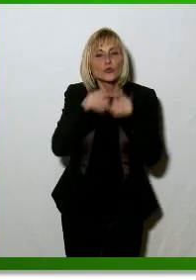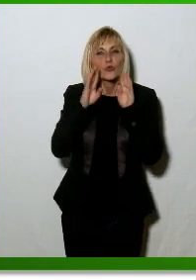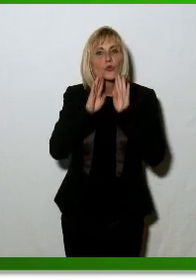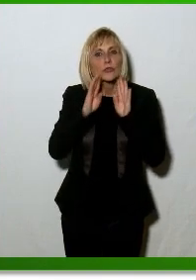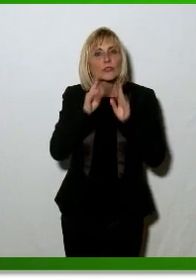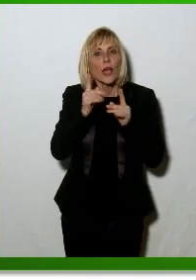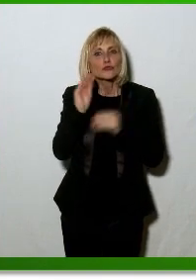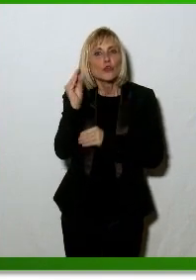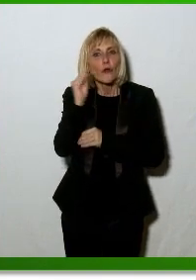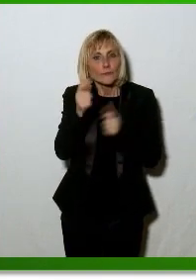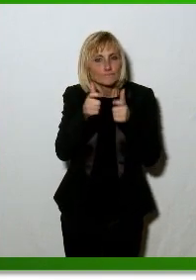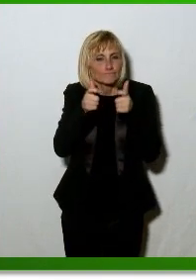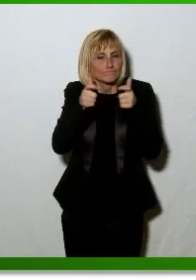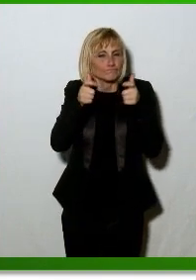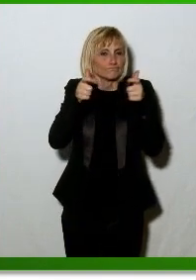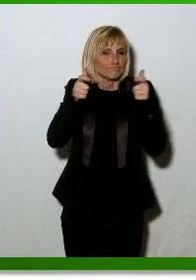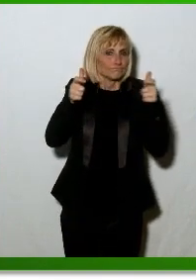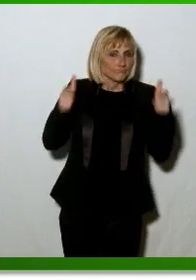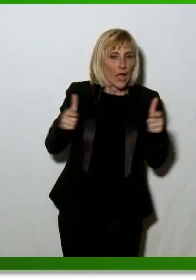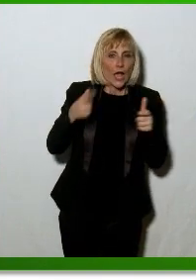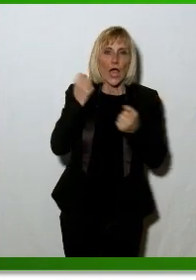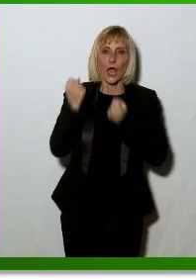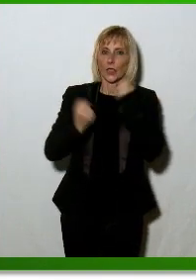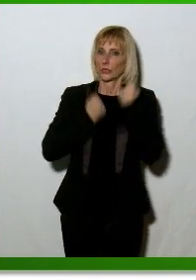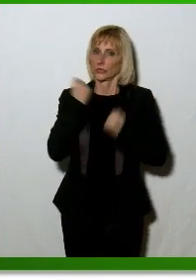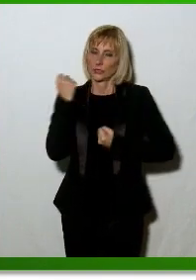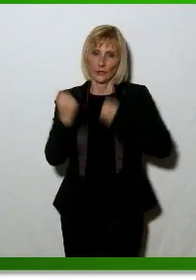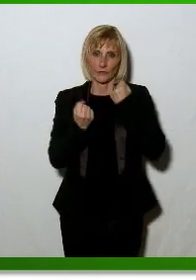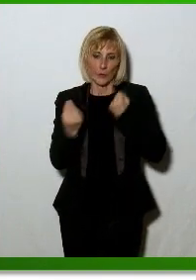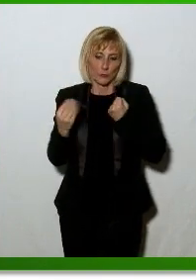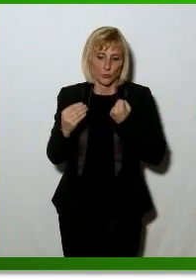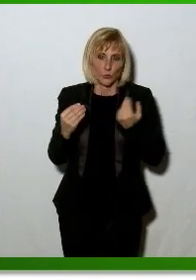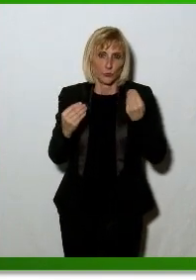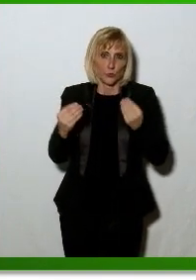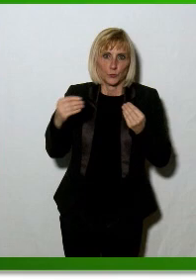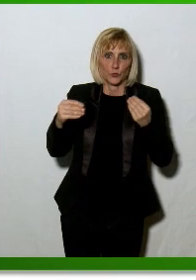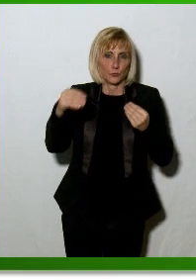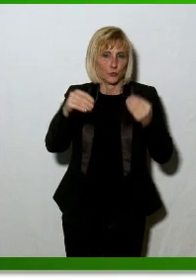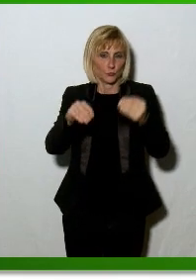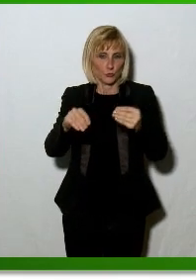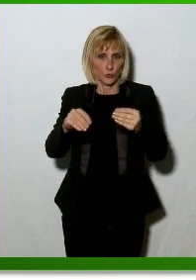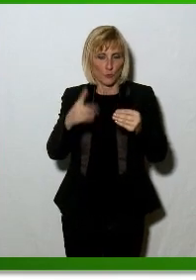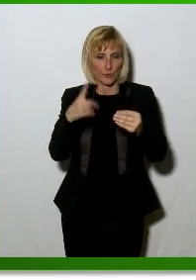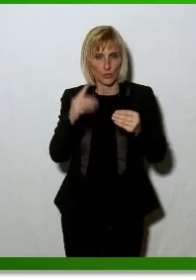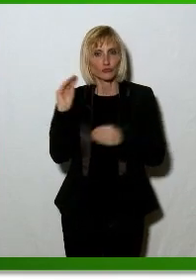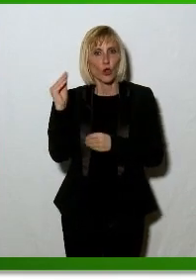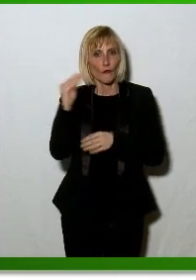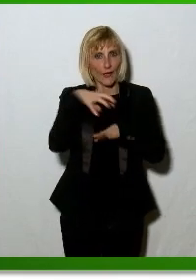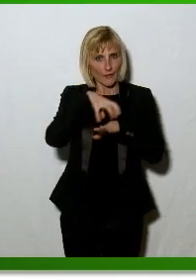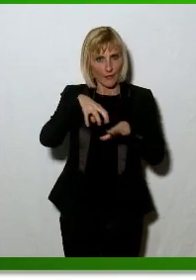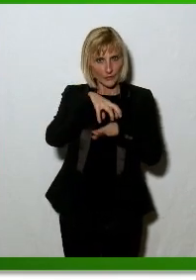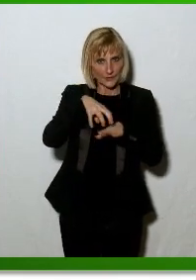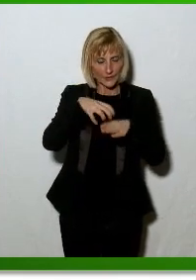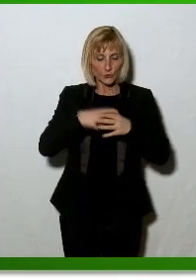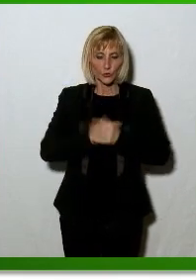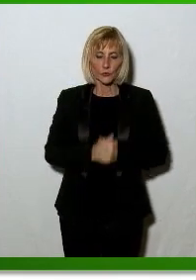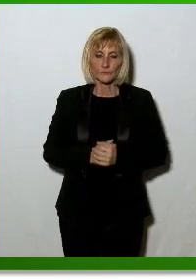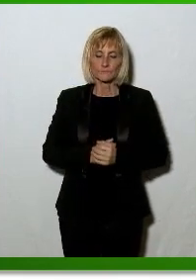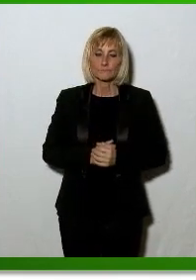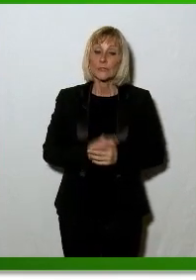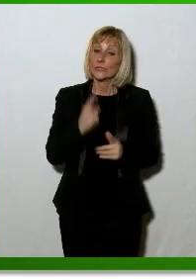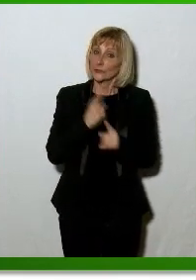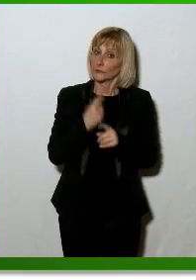la partecipazione alle attività dell'associazione da parte dei giovani amministratori devo dire con